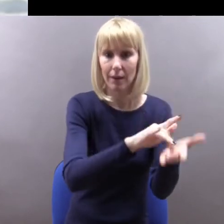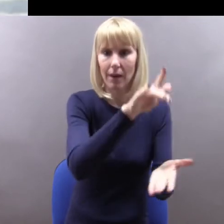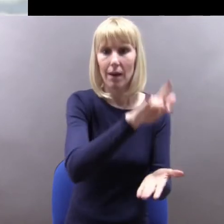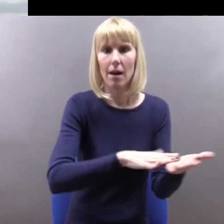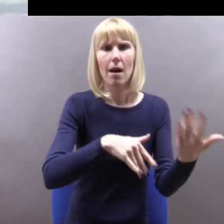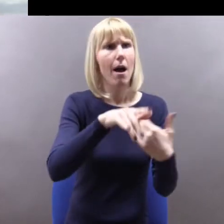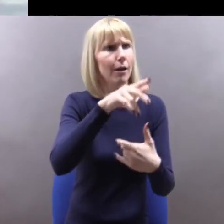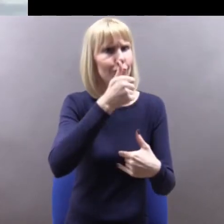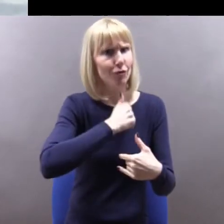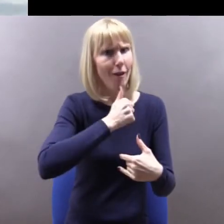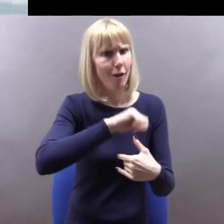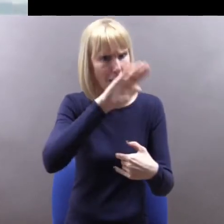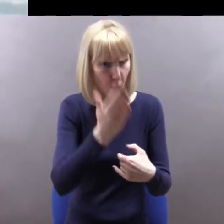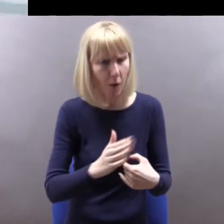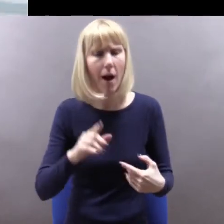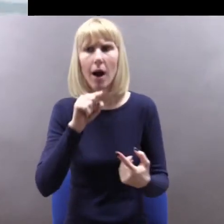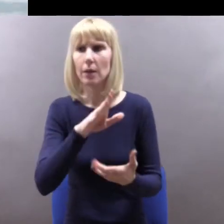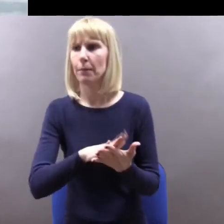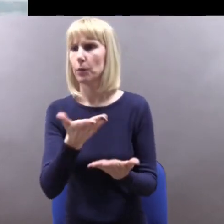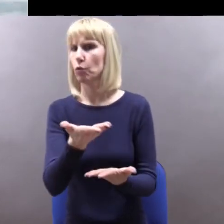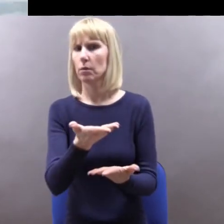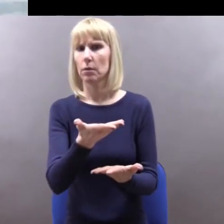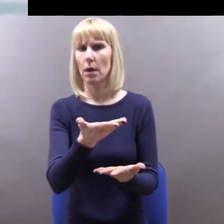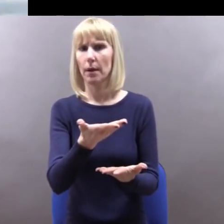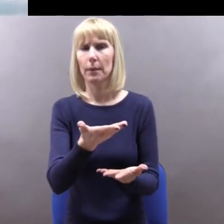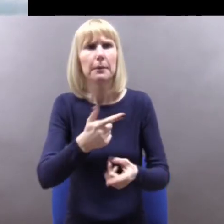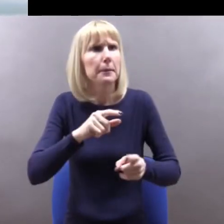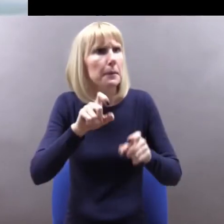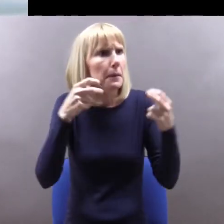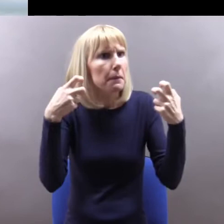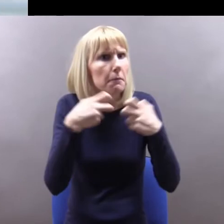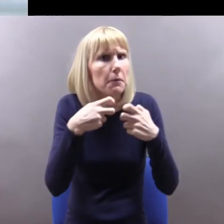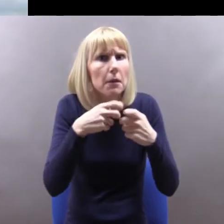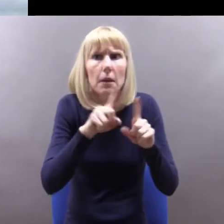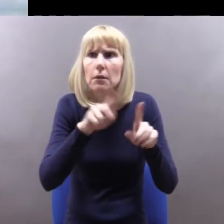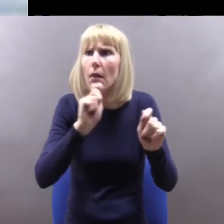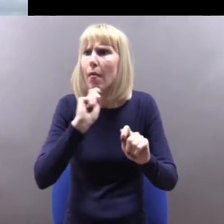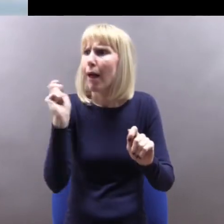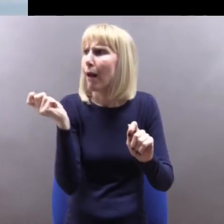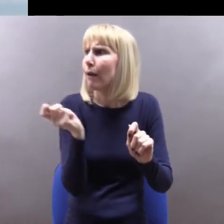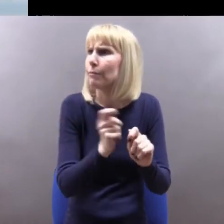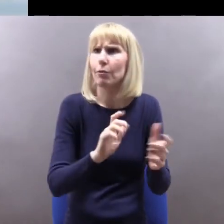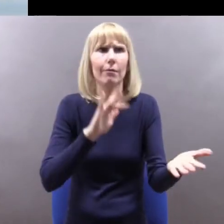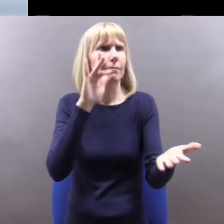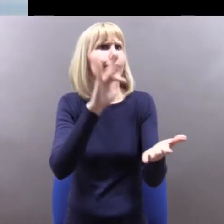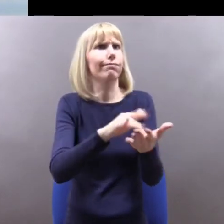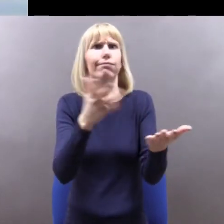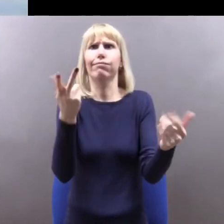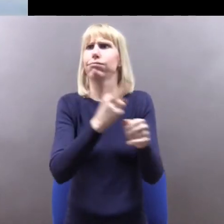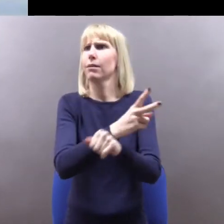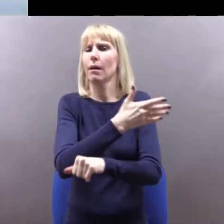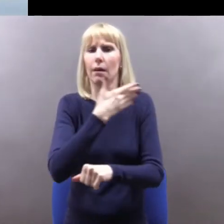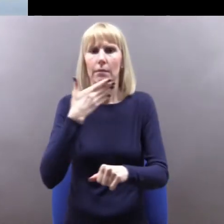na jakieś tam szkolenie, no i z informacji w internecie wynikało, że tam absolutnie jest rzeźnia, jeśli chodzi